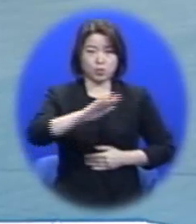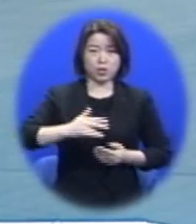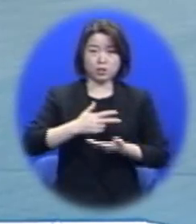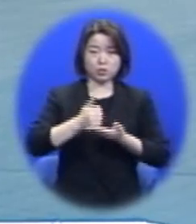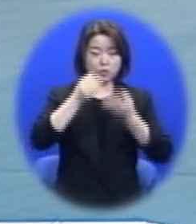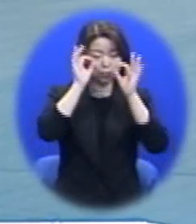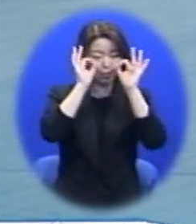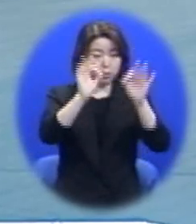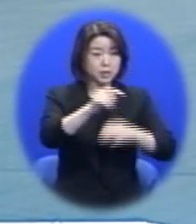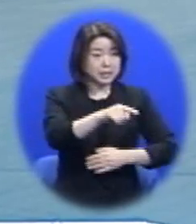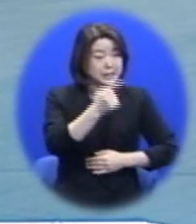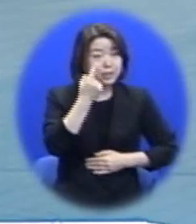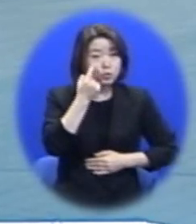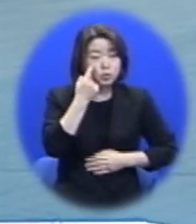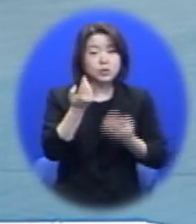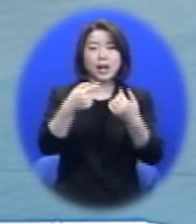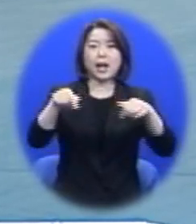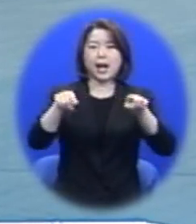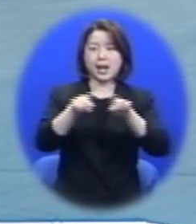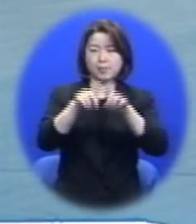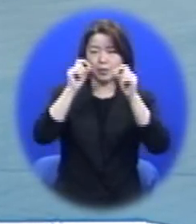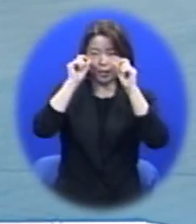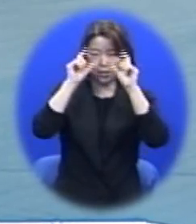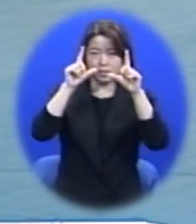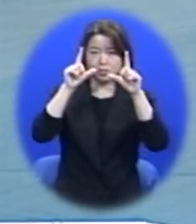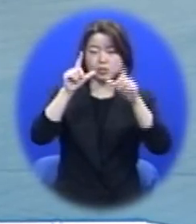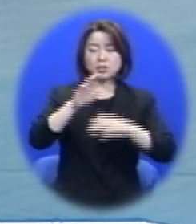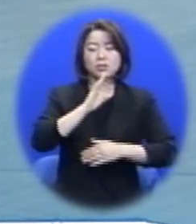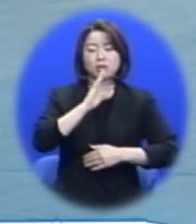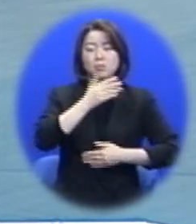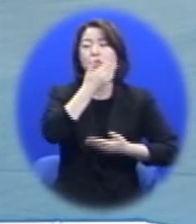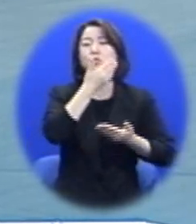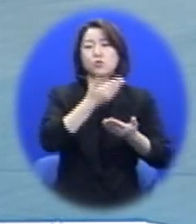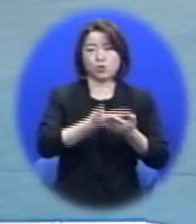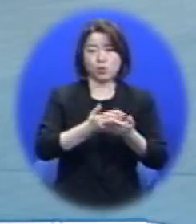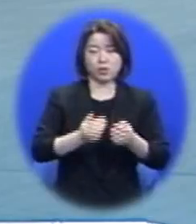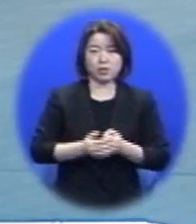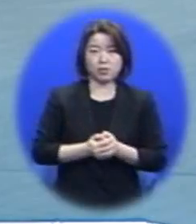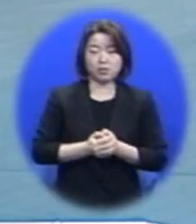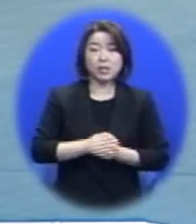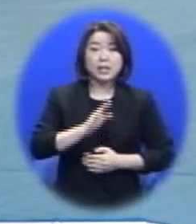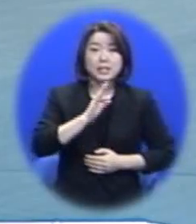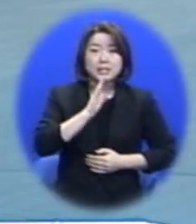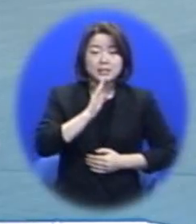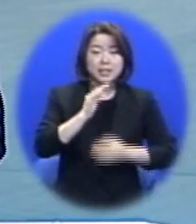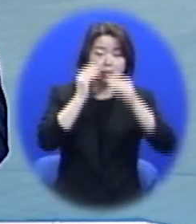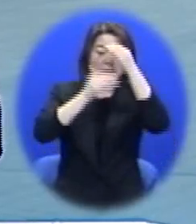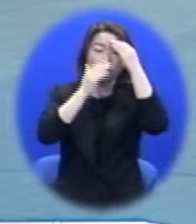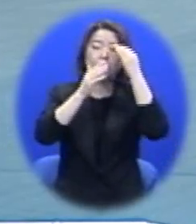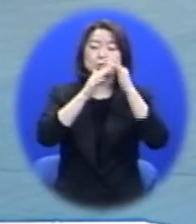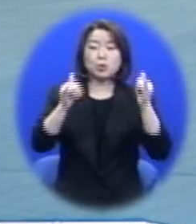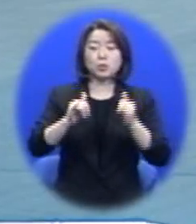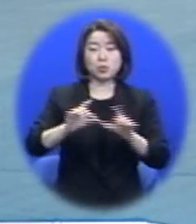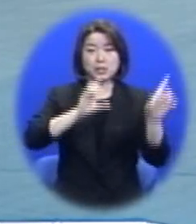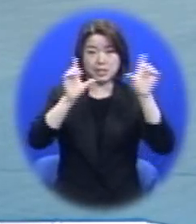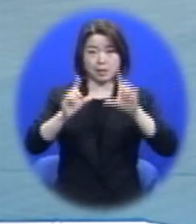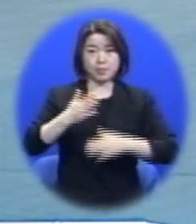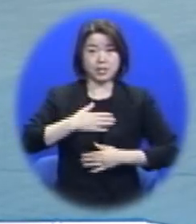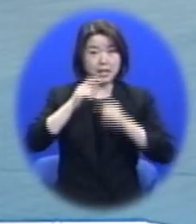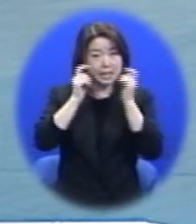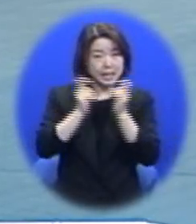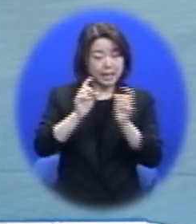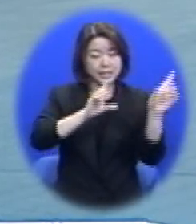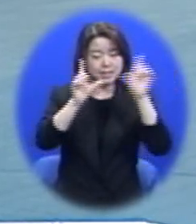눈을 우리도 함께 뜨는 것이 대단히 중요합니다. 실제로 성도들의 삶을 또 저 개인의 삶을